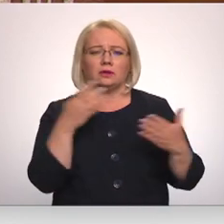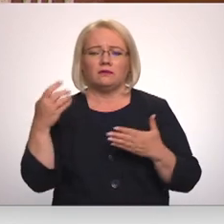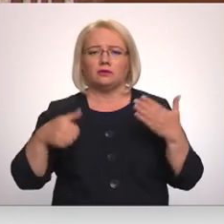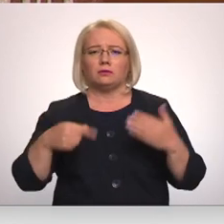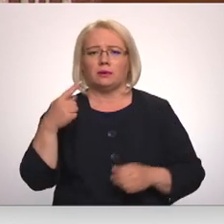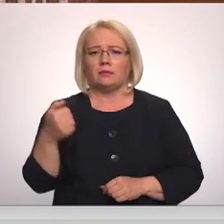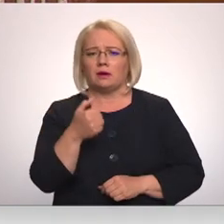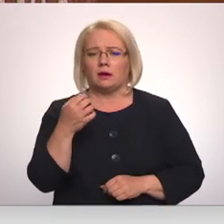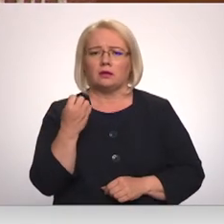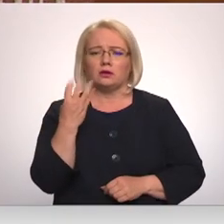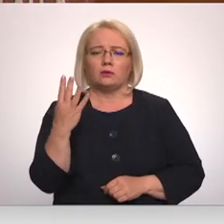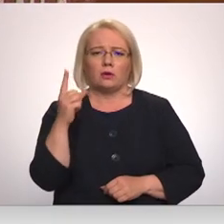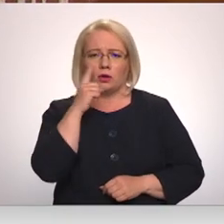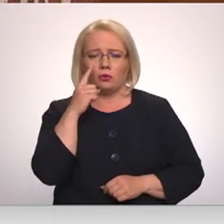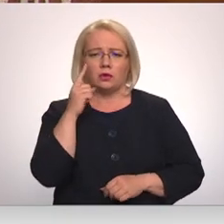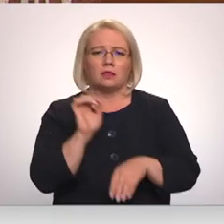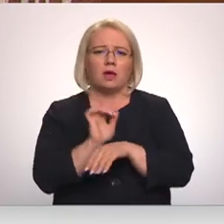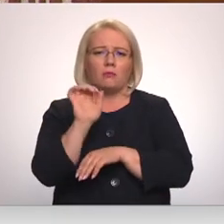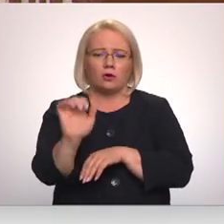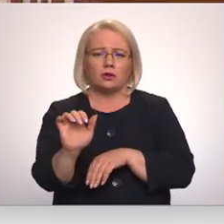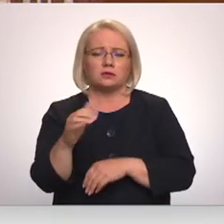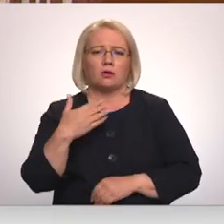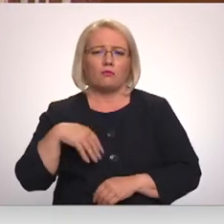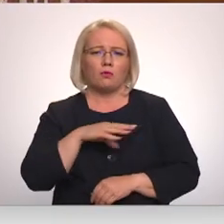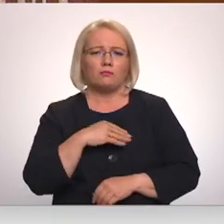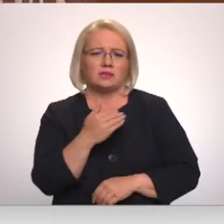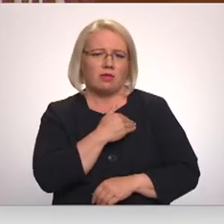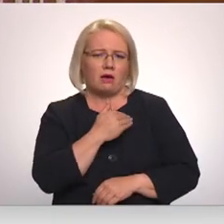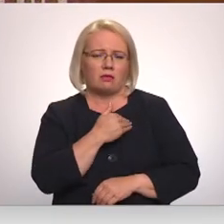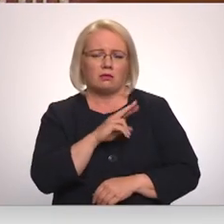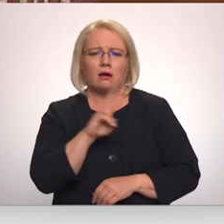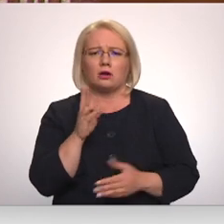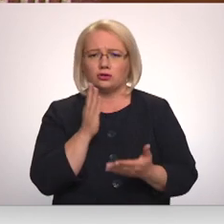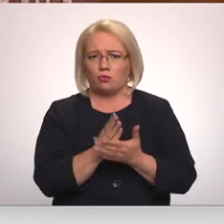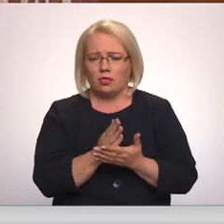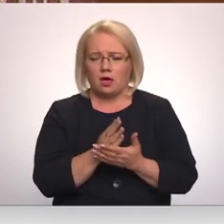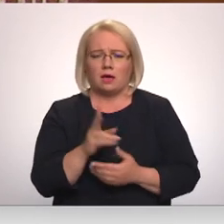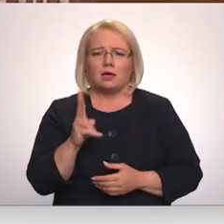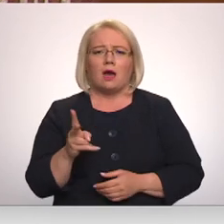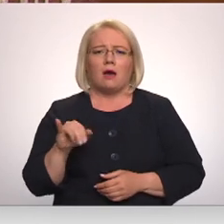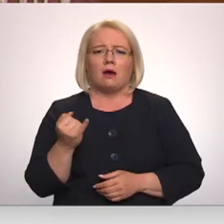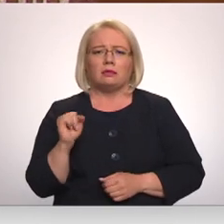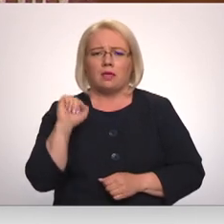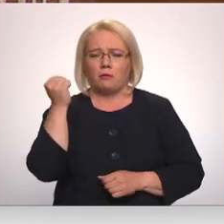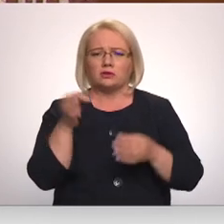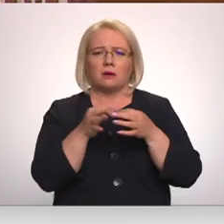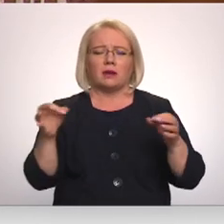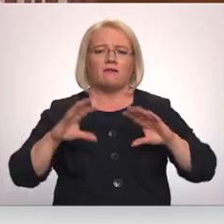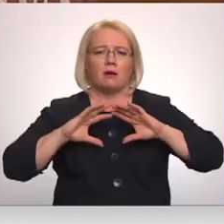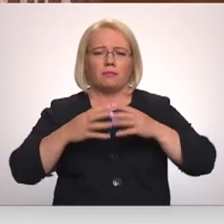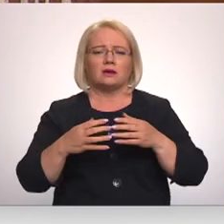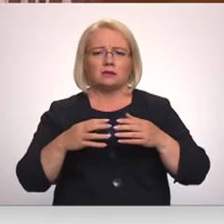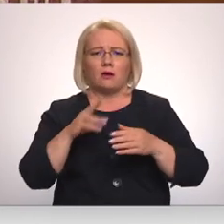1941. gada 14. jūnija deportācijas mums atgādina, kas notiek, ja demokrātiskā un brīvā pasaule